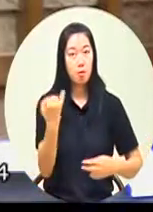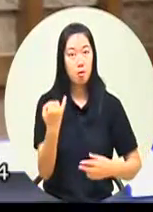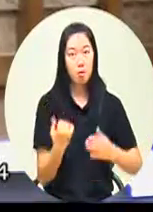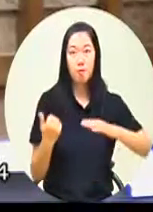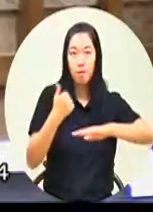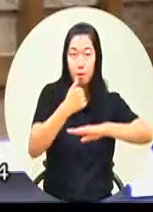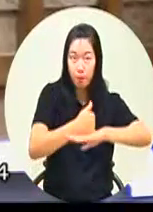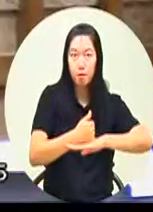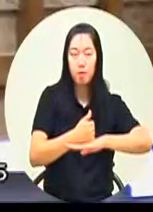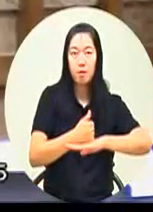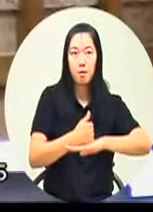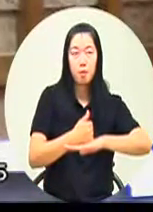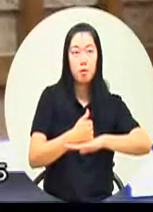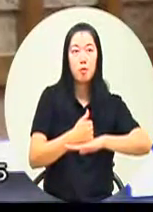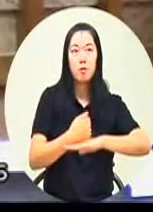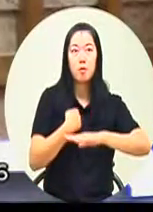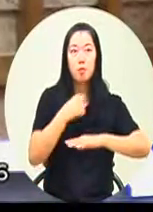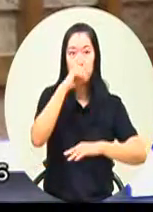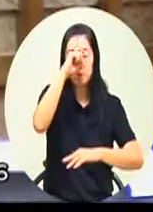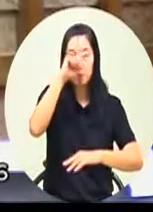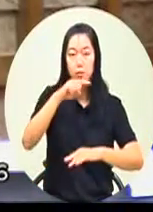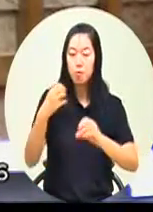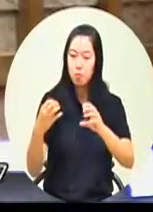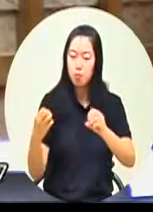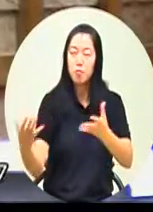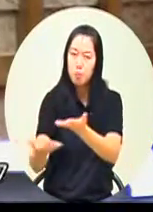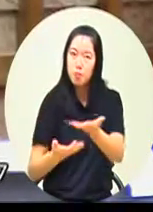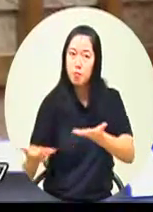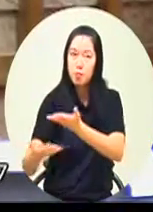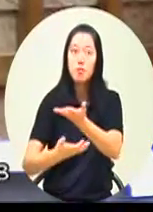执政之下，我们的沟通，我希望